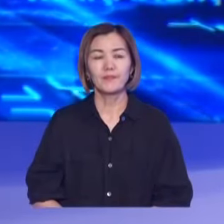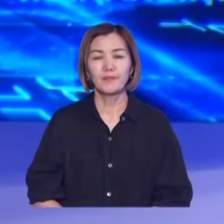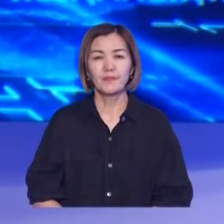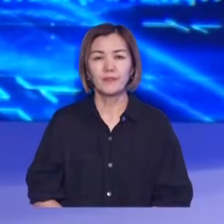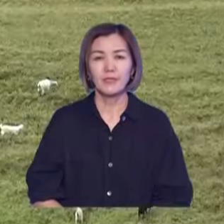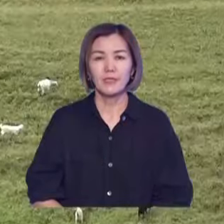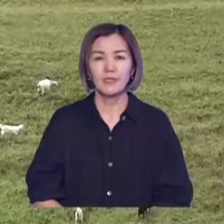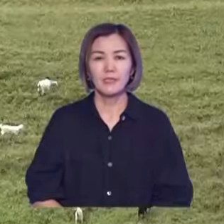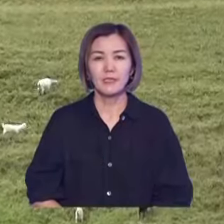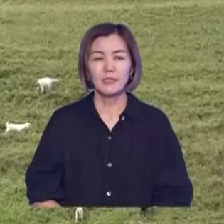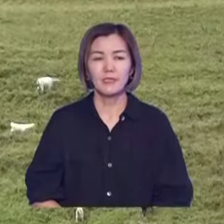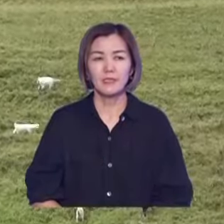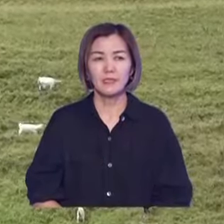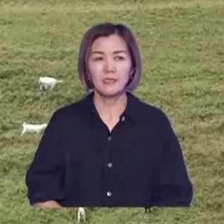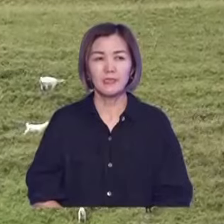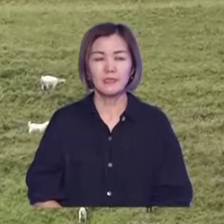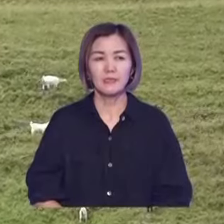қайтты.